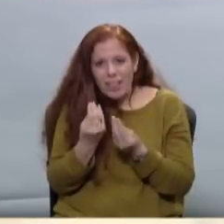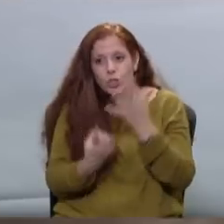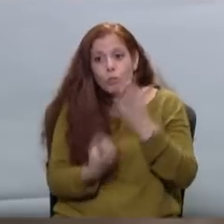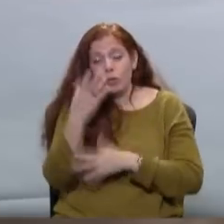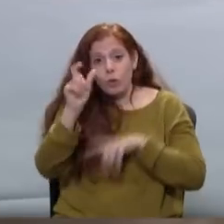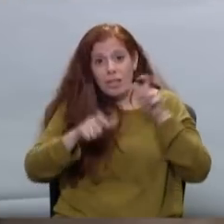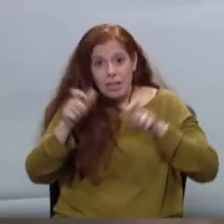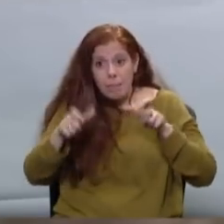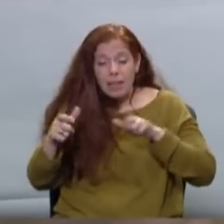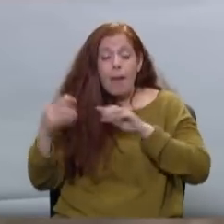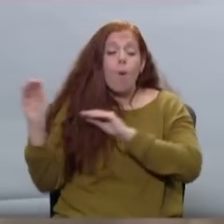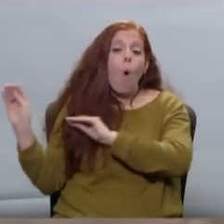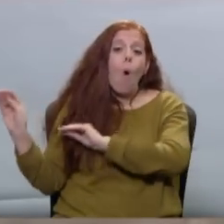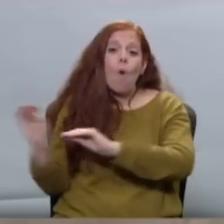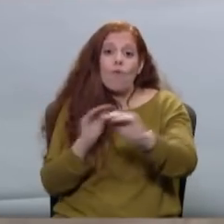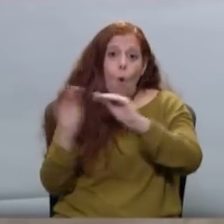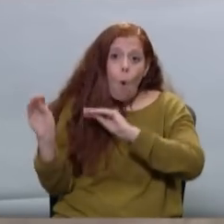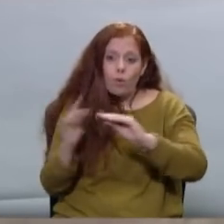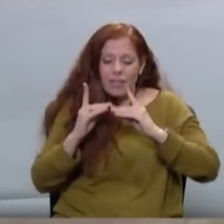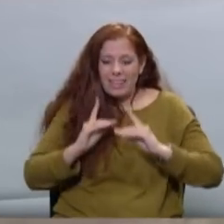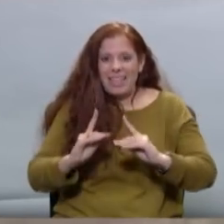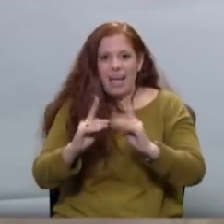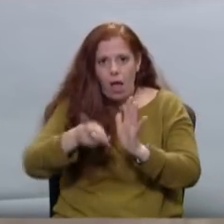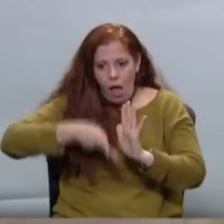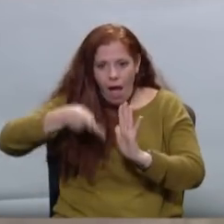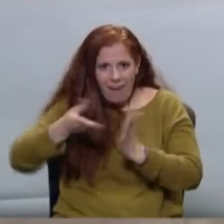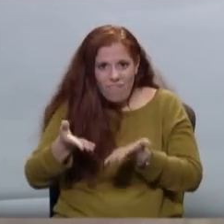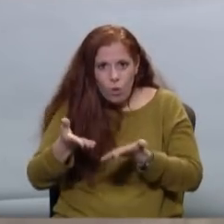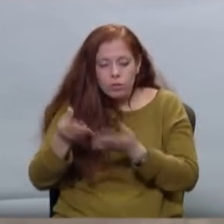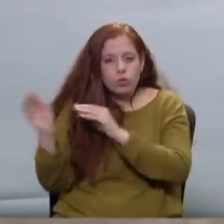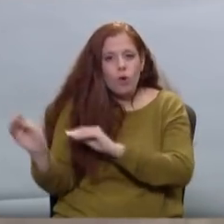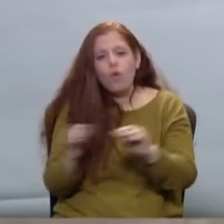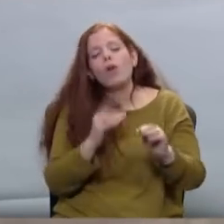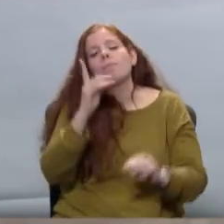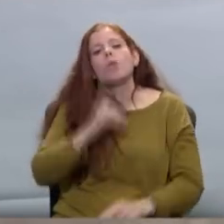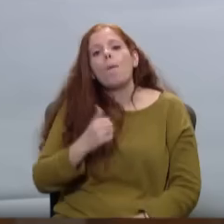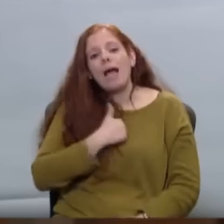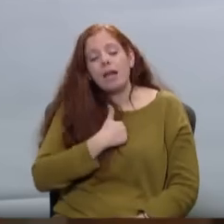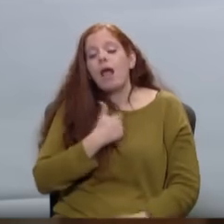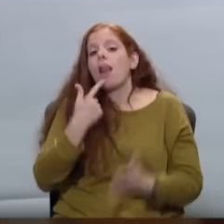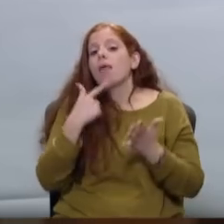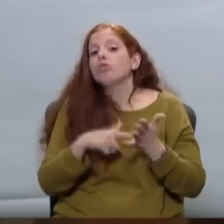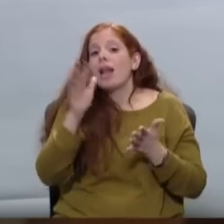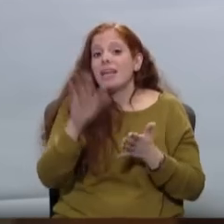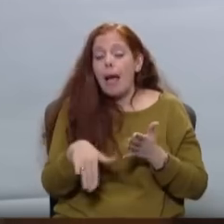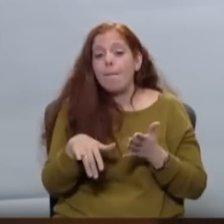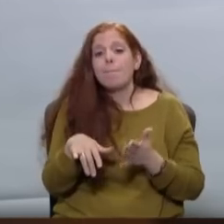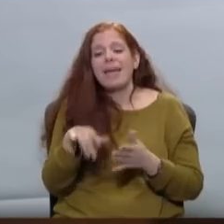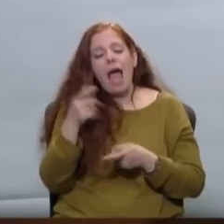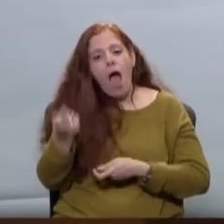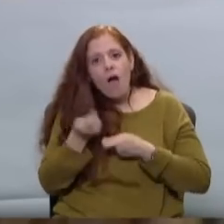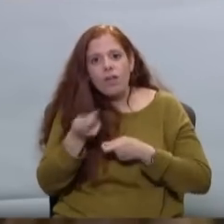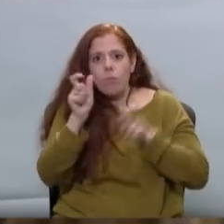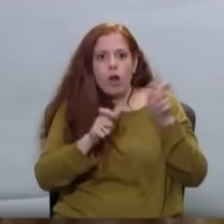אדם, עוברות דרך אותן מסילות רכבת, כן, שעוברות בדרום קנדה. עכשיו, למשל, גם חוואים או כל מיני